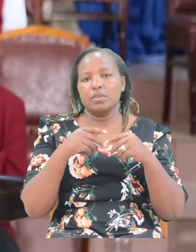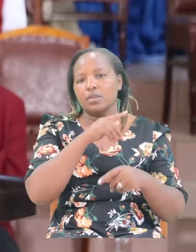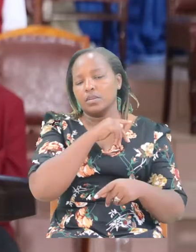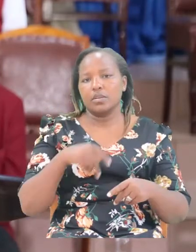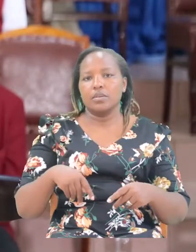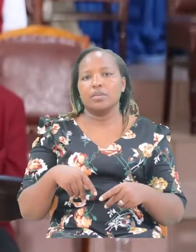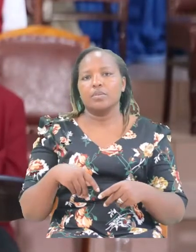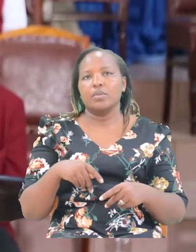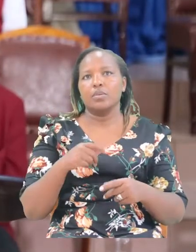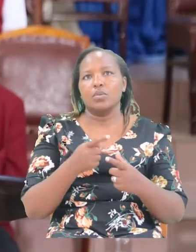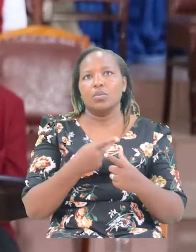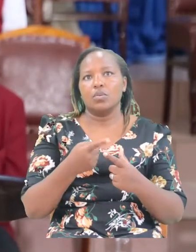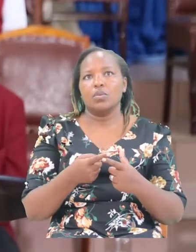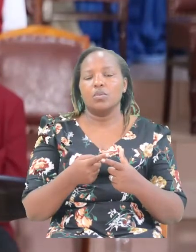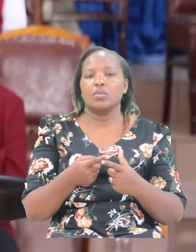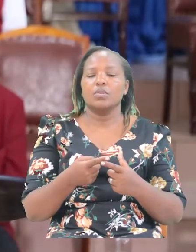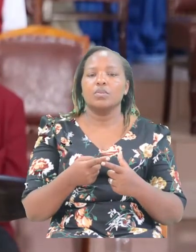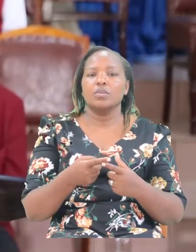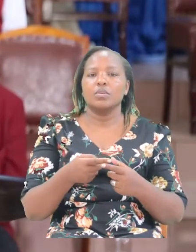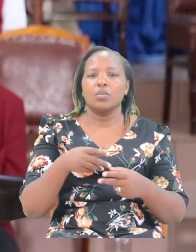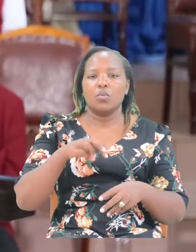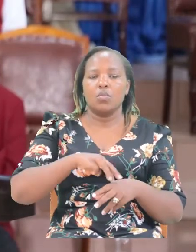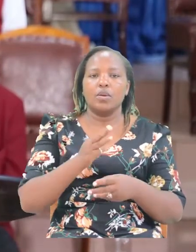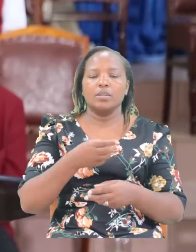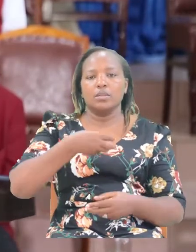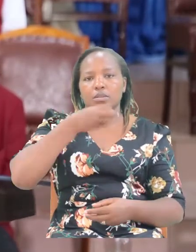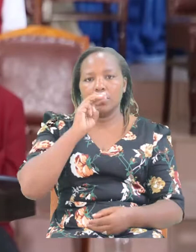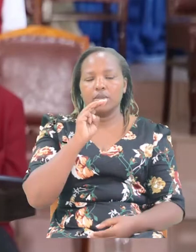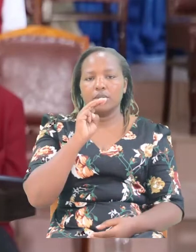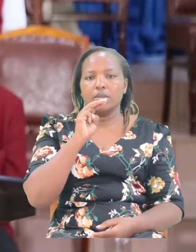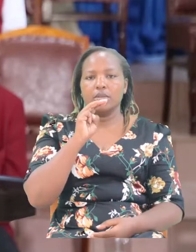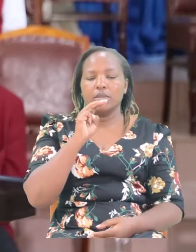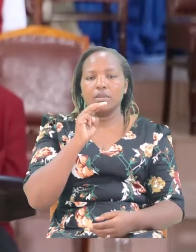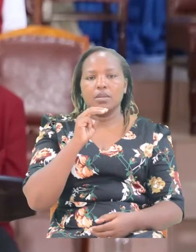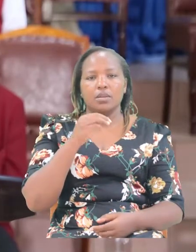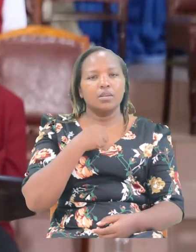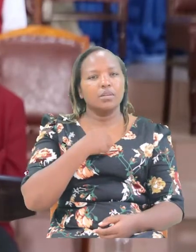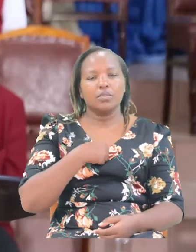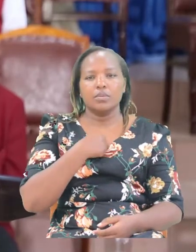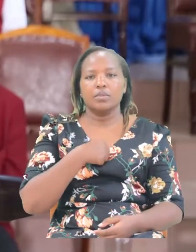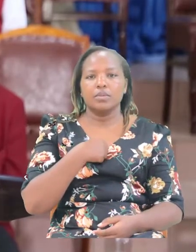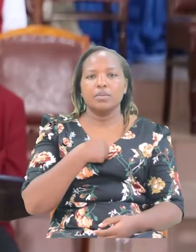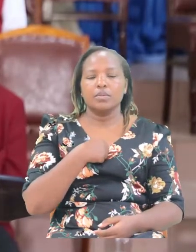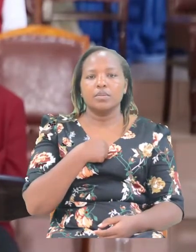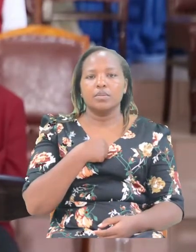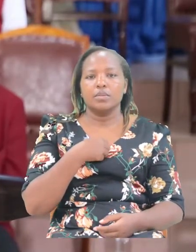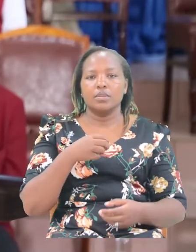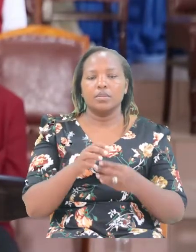kwa divai aliyokunywa. Basi akamwomba yule mkuu